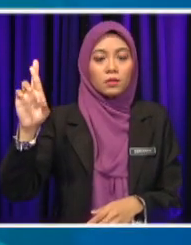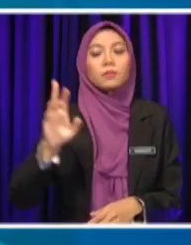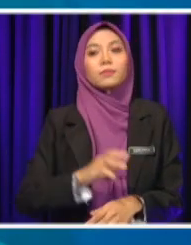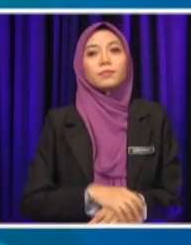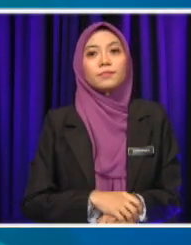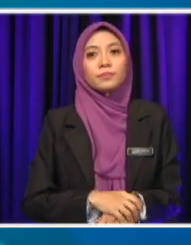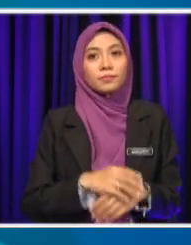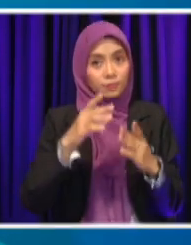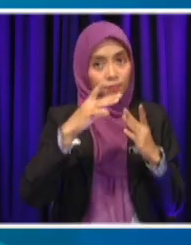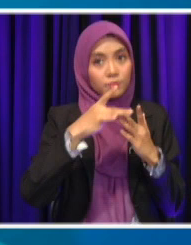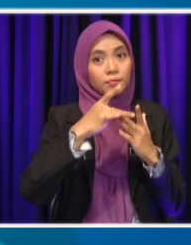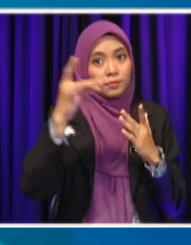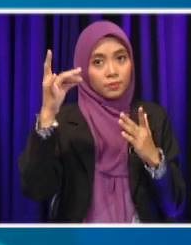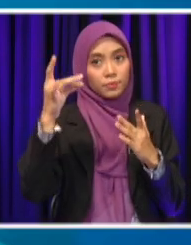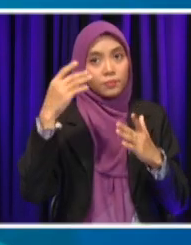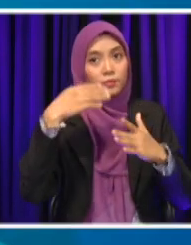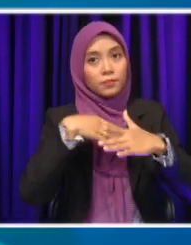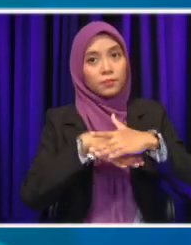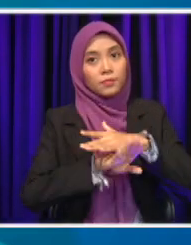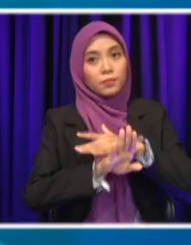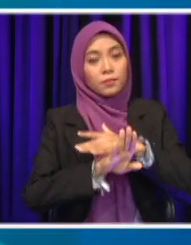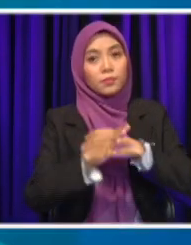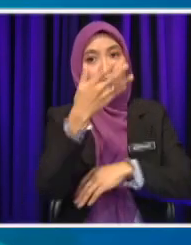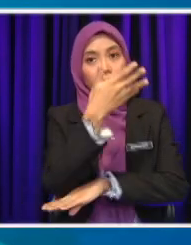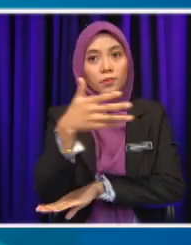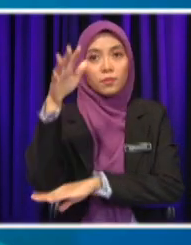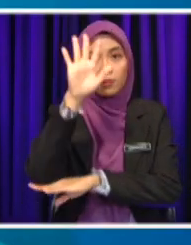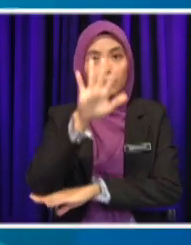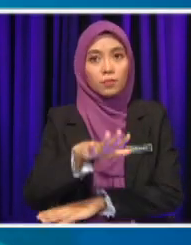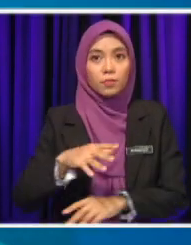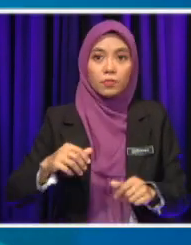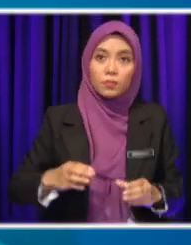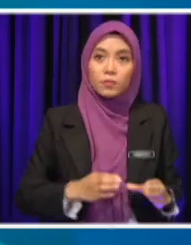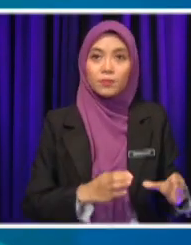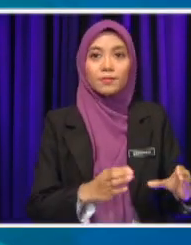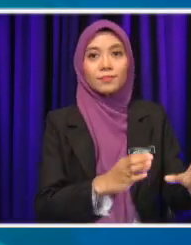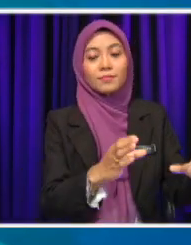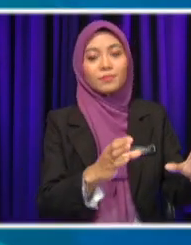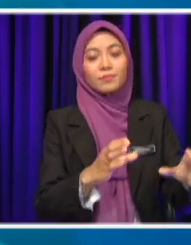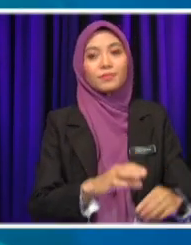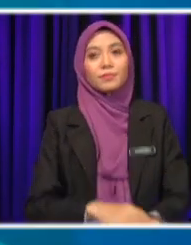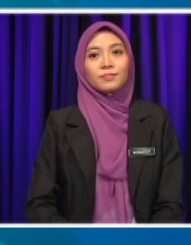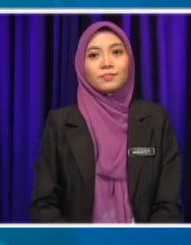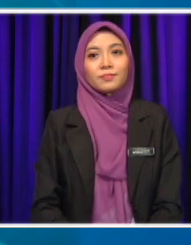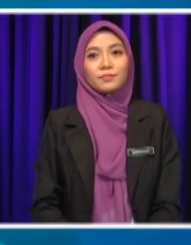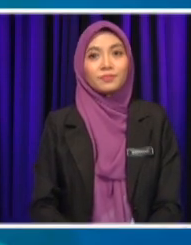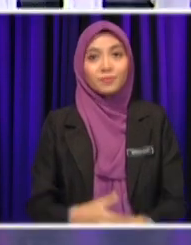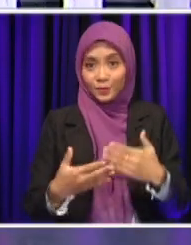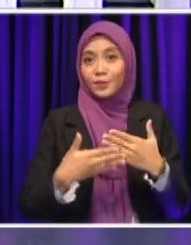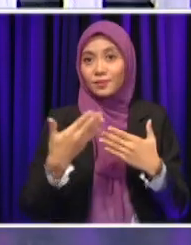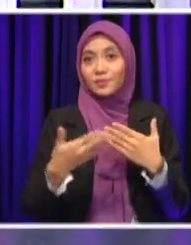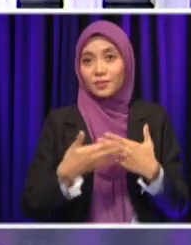forever masuk ke dalam pengatur caraan ni. Siap Aiman punya pengatur caraan. Senang saja.